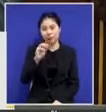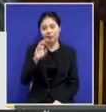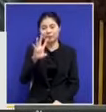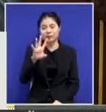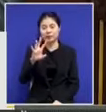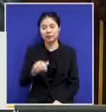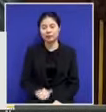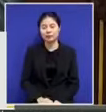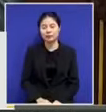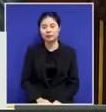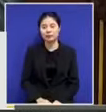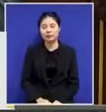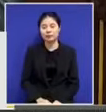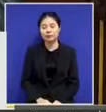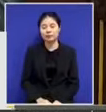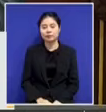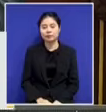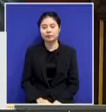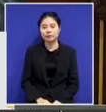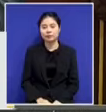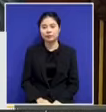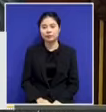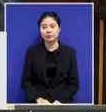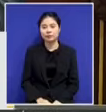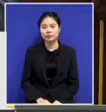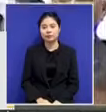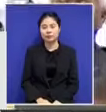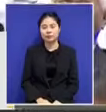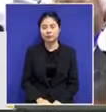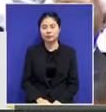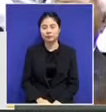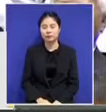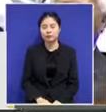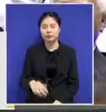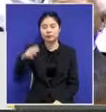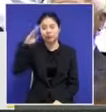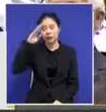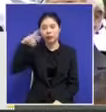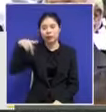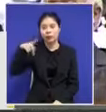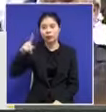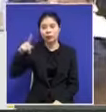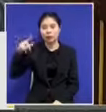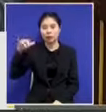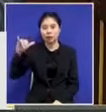254พลเอกนพดลอินทปัญญา พลเอกประยุทธ์จันทร์โอชาครับ